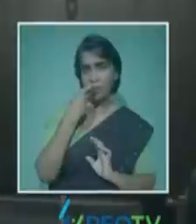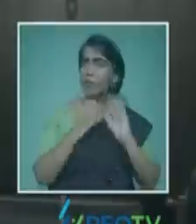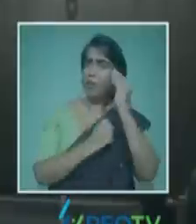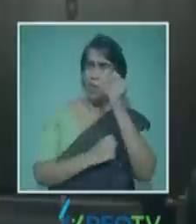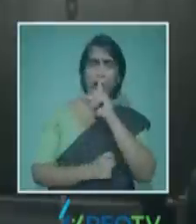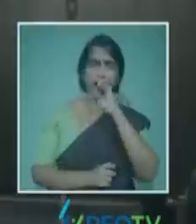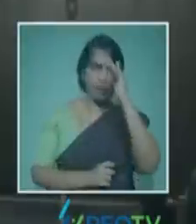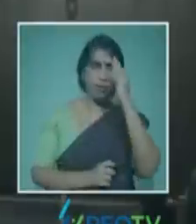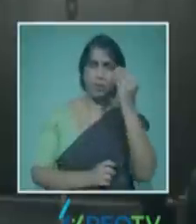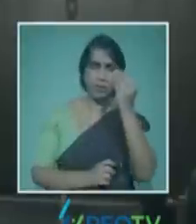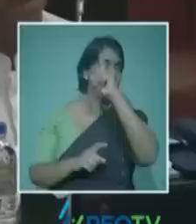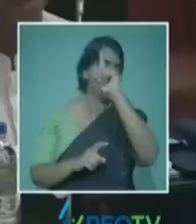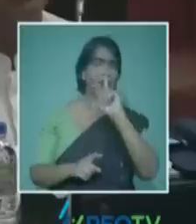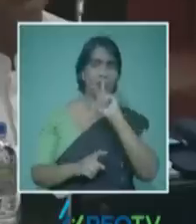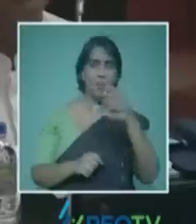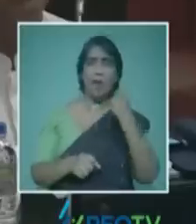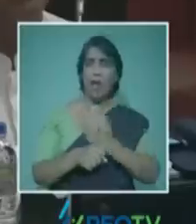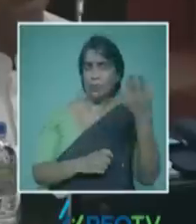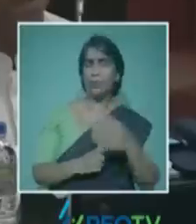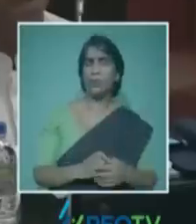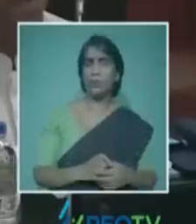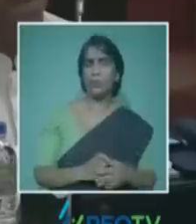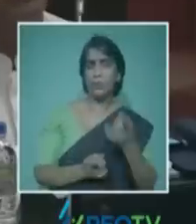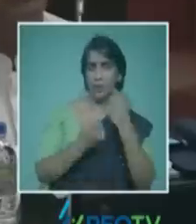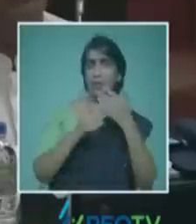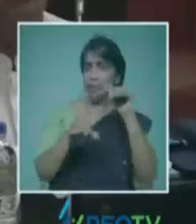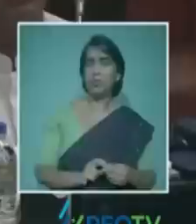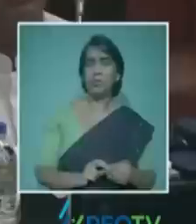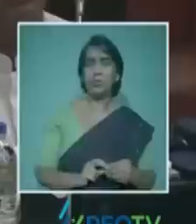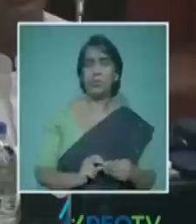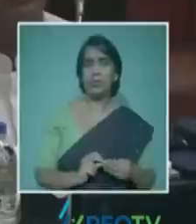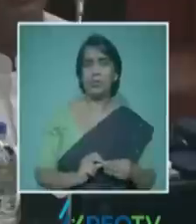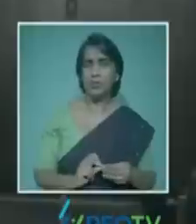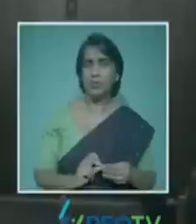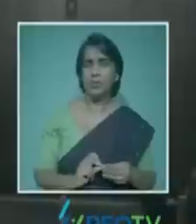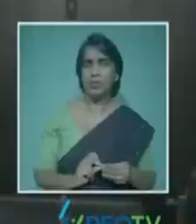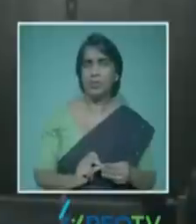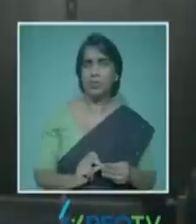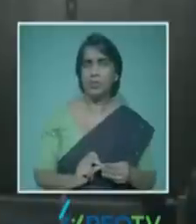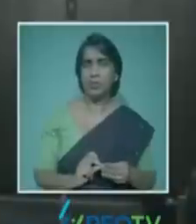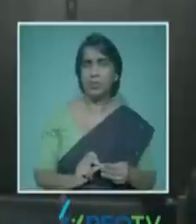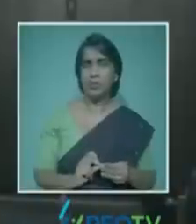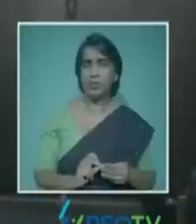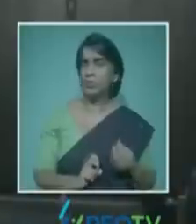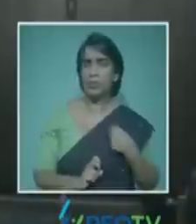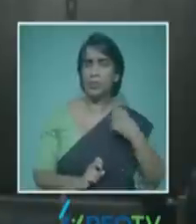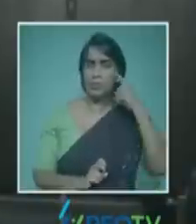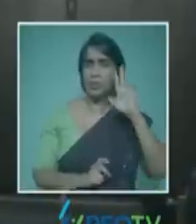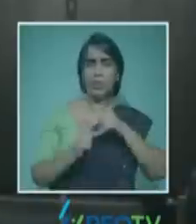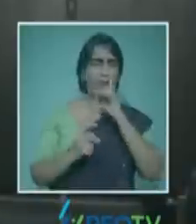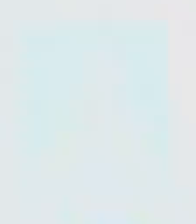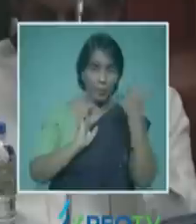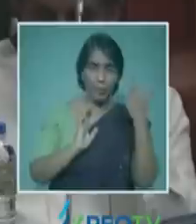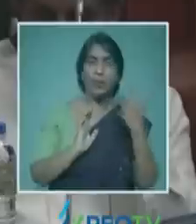ගරු කතානායකතුමනි නෝ පයින් ආඩුවේ බකලා තියෙන්නේ පරිශ්‍රය කරන්න ඕනේ එතන ටොකින් නොන්සන්ස් I'm not talking nonsense you have to first